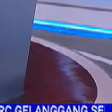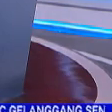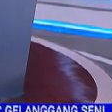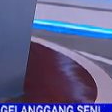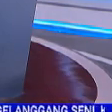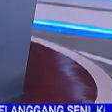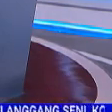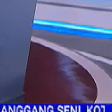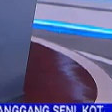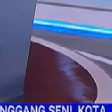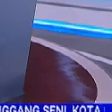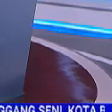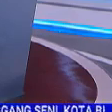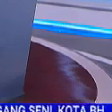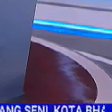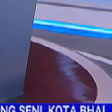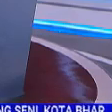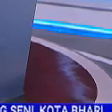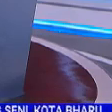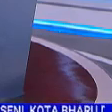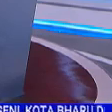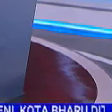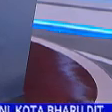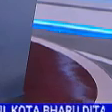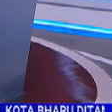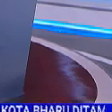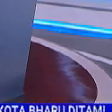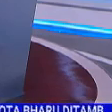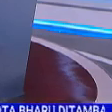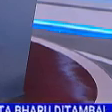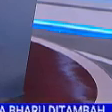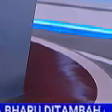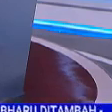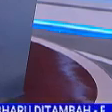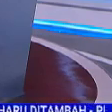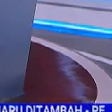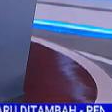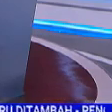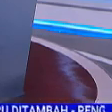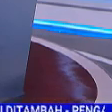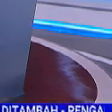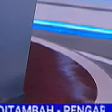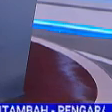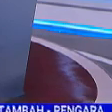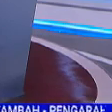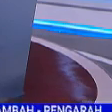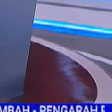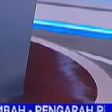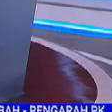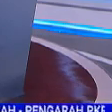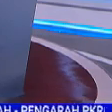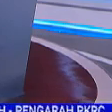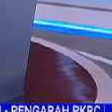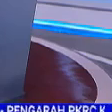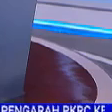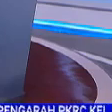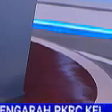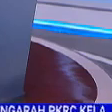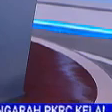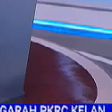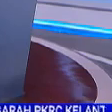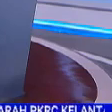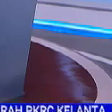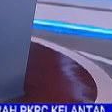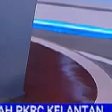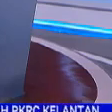dalam kesibukan melakukan persiapan Aidilfitri. Perinciannya bersama Vensa. Akhir sekali, Muhammad